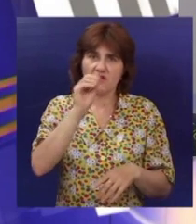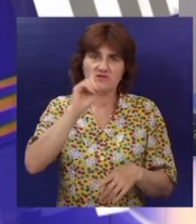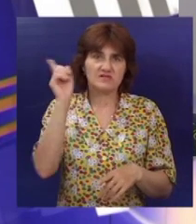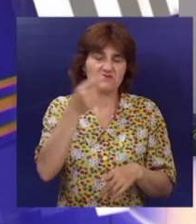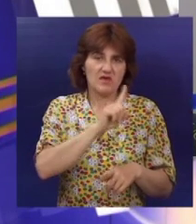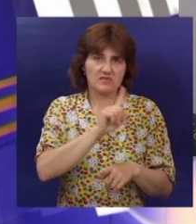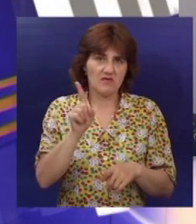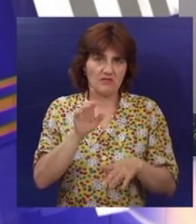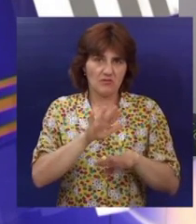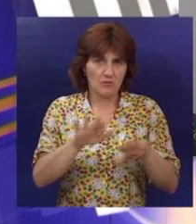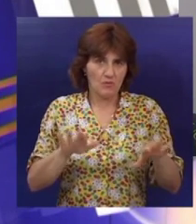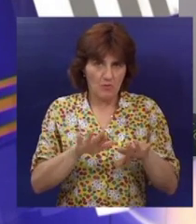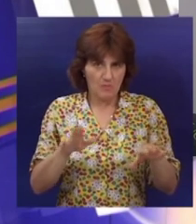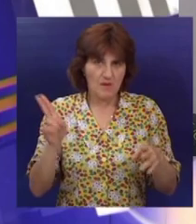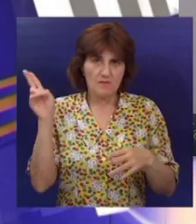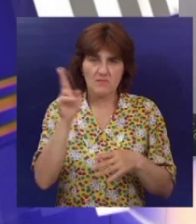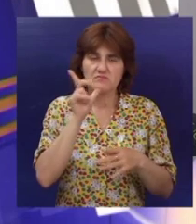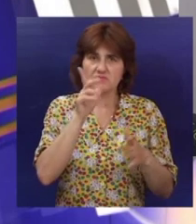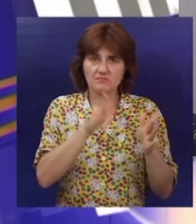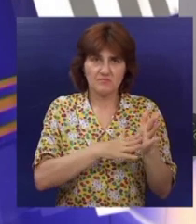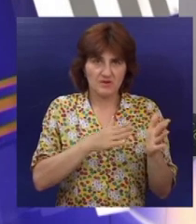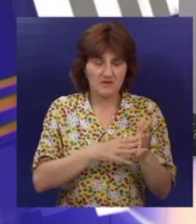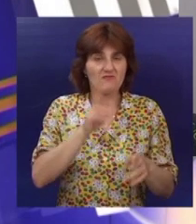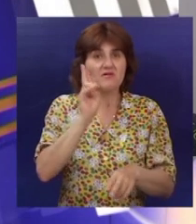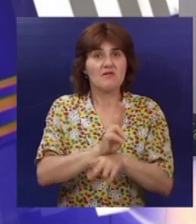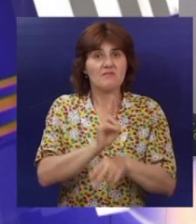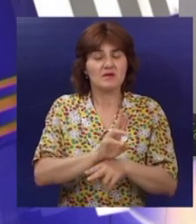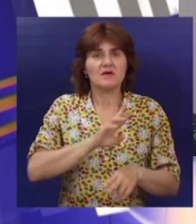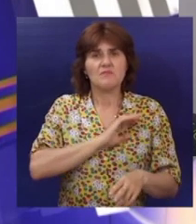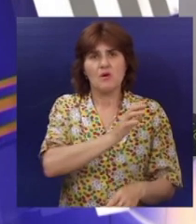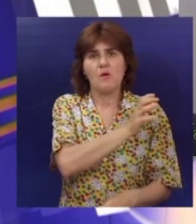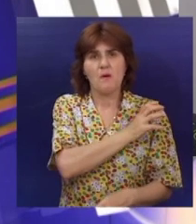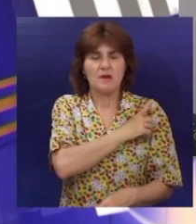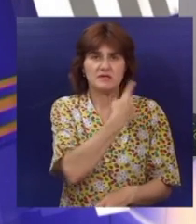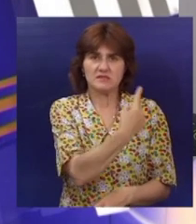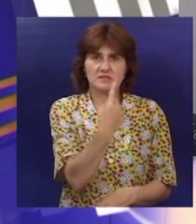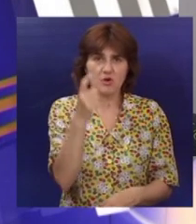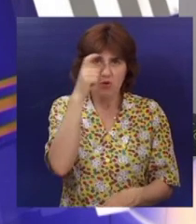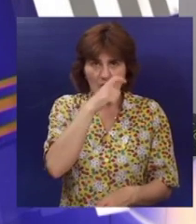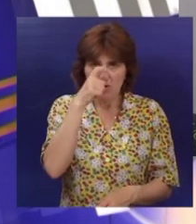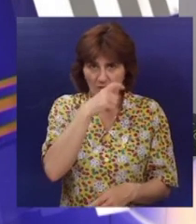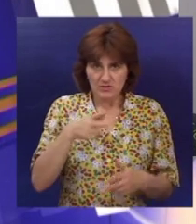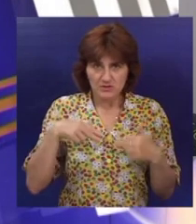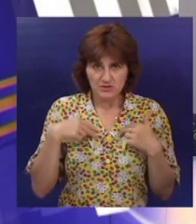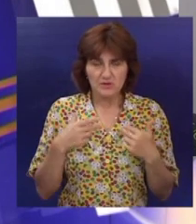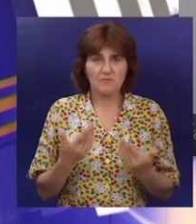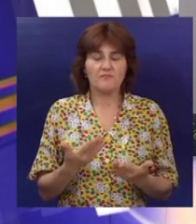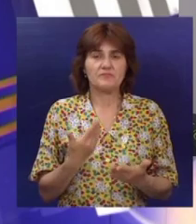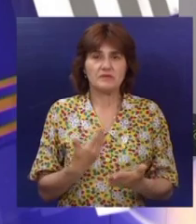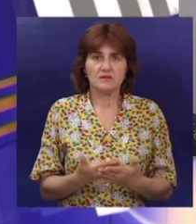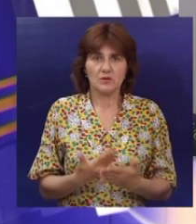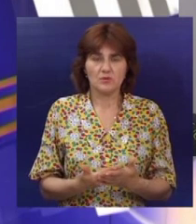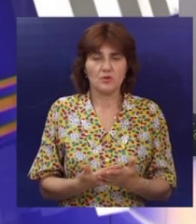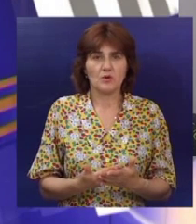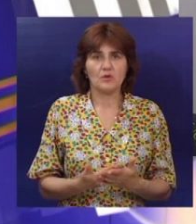rekreaciju, nego praktično moramo upozoriti da postoji određeni rizik za kupače,